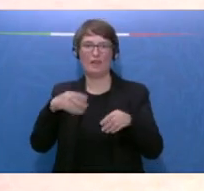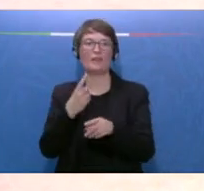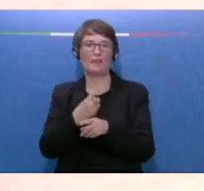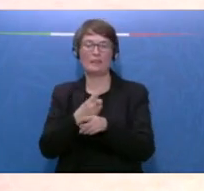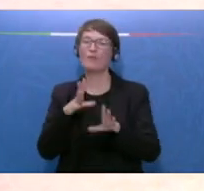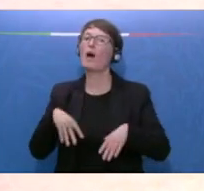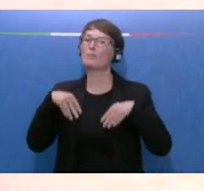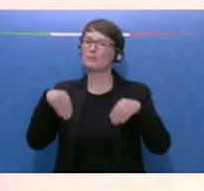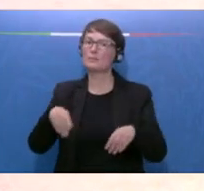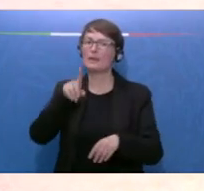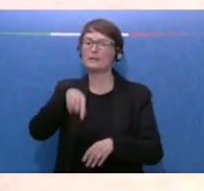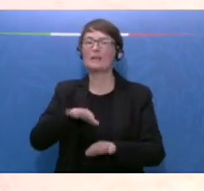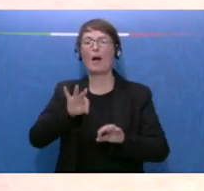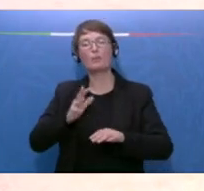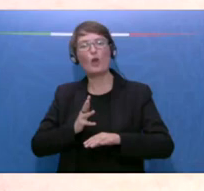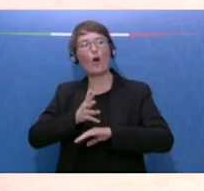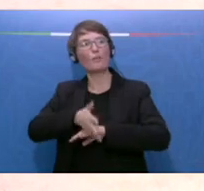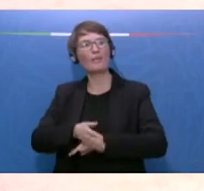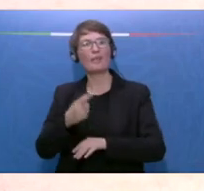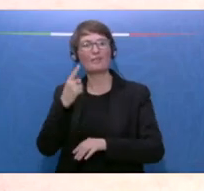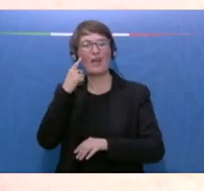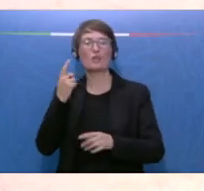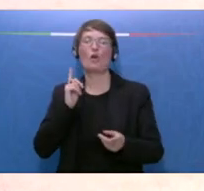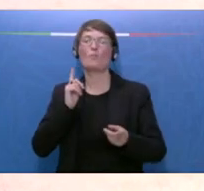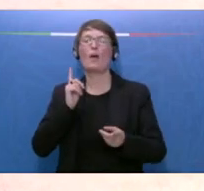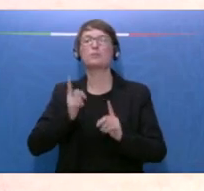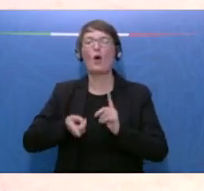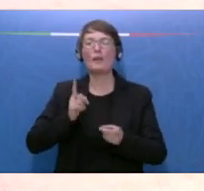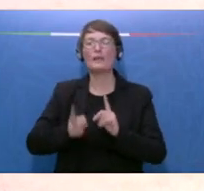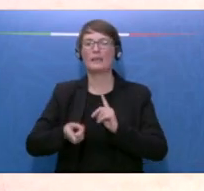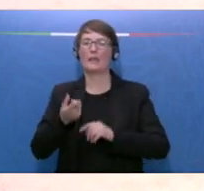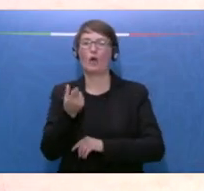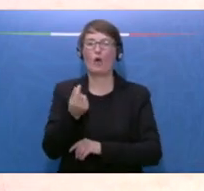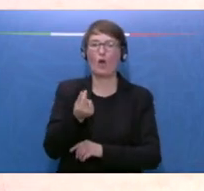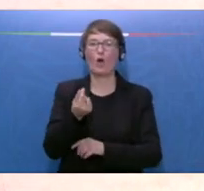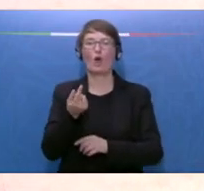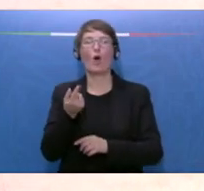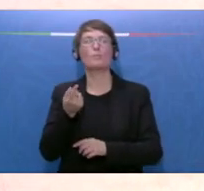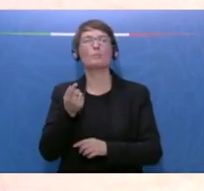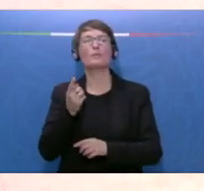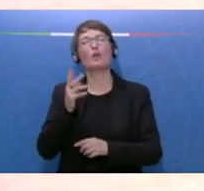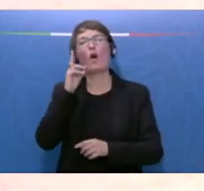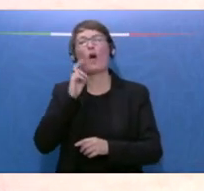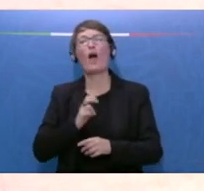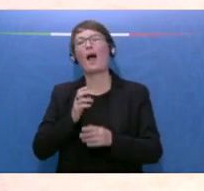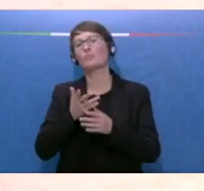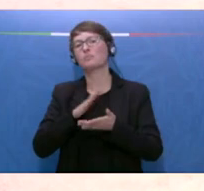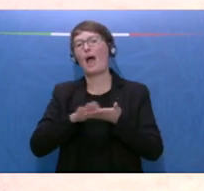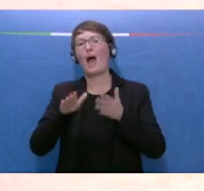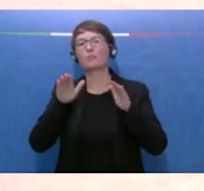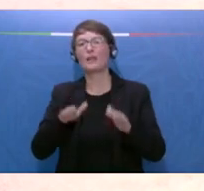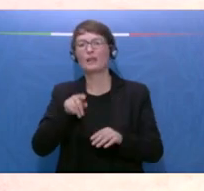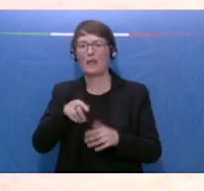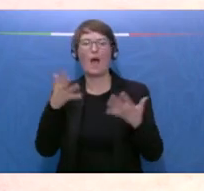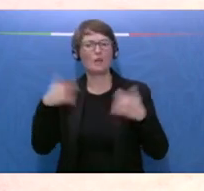di politica economica ambientale molti provvedimenti sono stati già presi sia